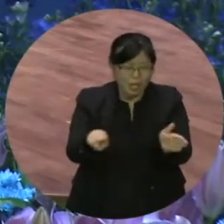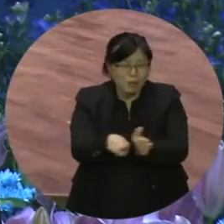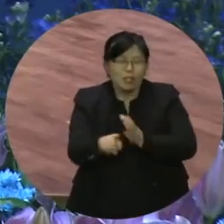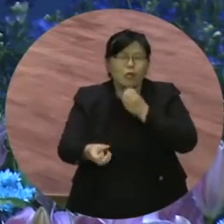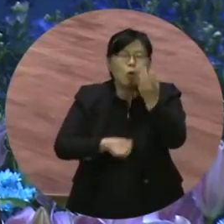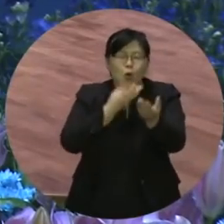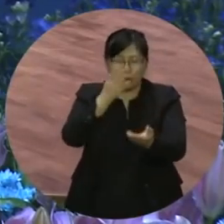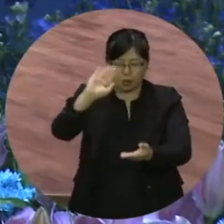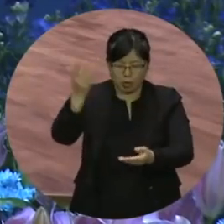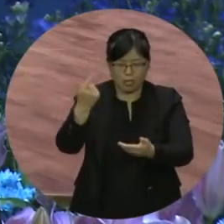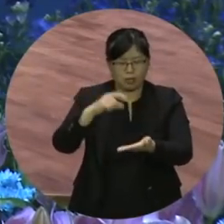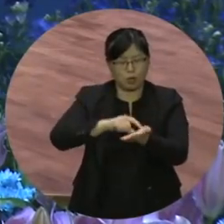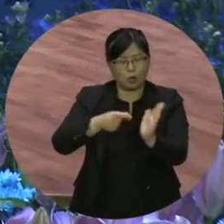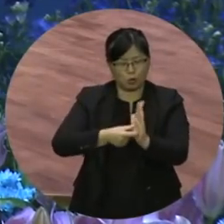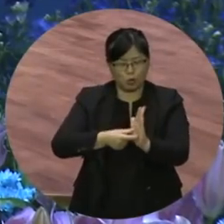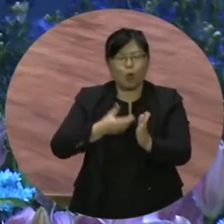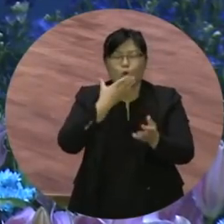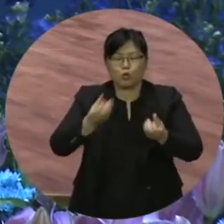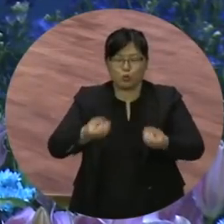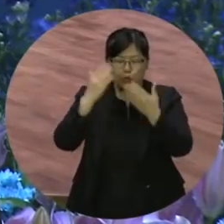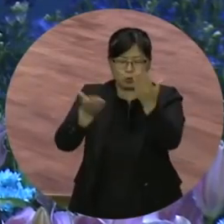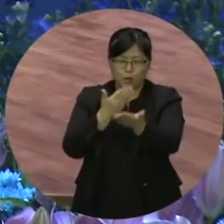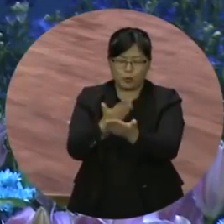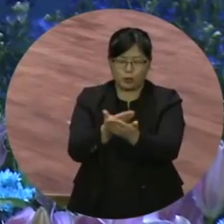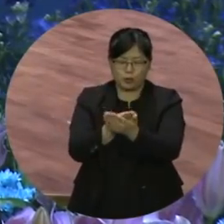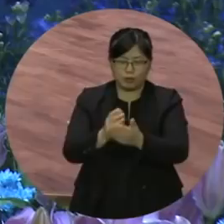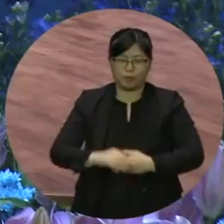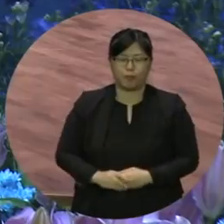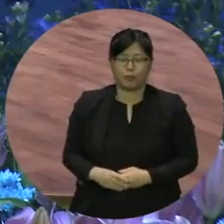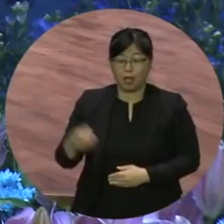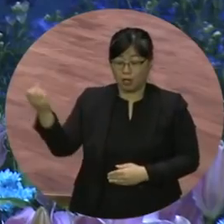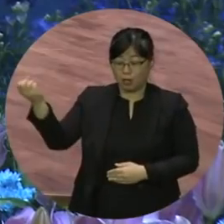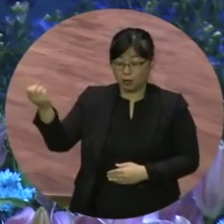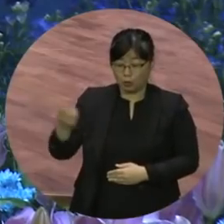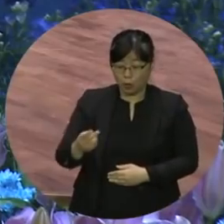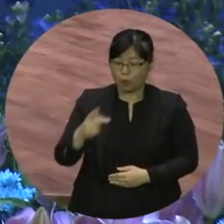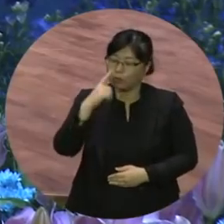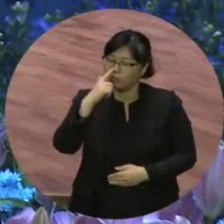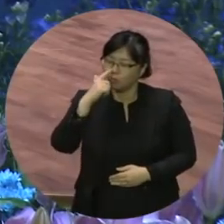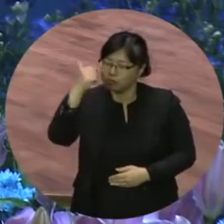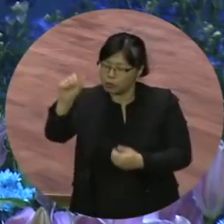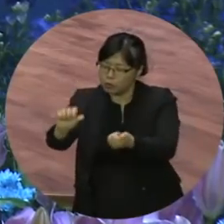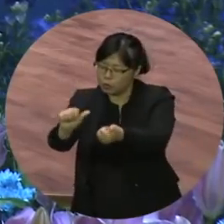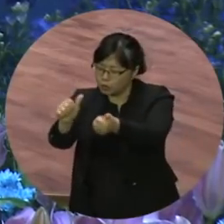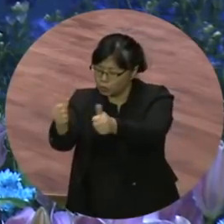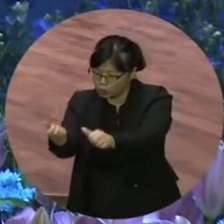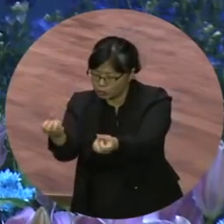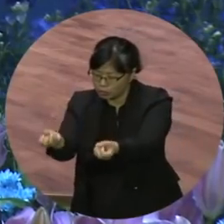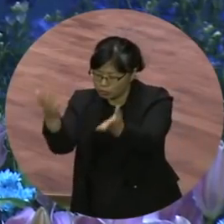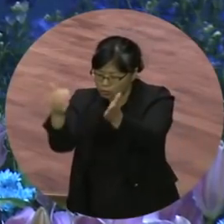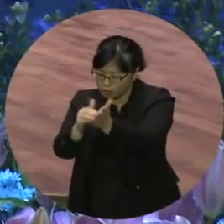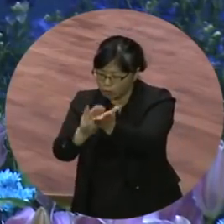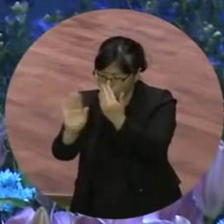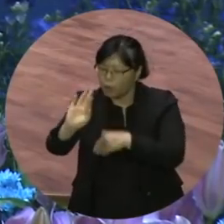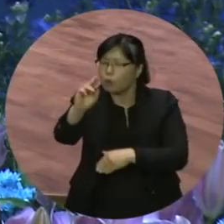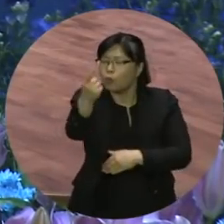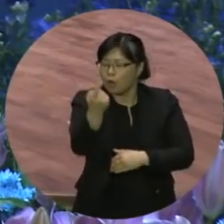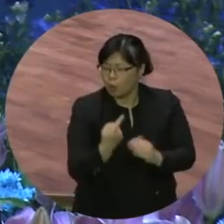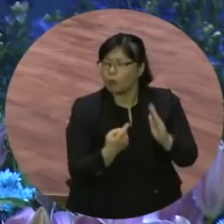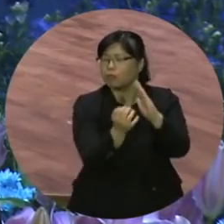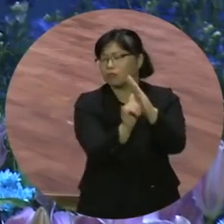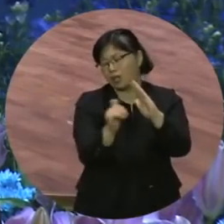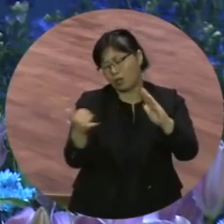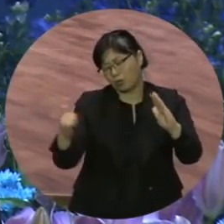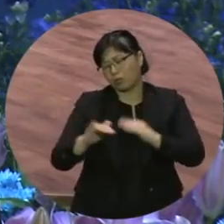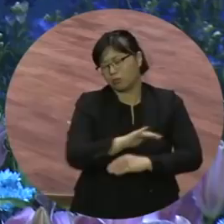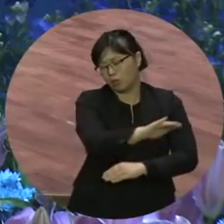하여 주옵소서. 부친을 여의고 참석한 정경숙 권사님, 주광선 집사님, 전용원 안수집사님, 백미향